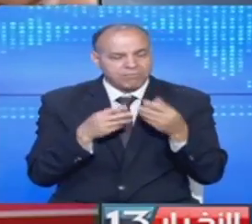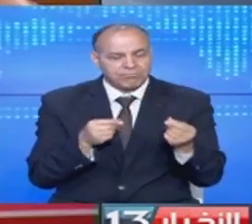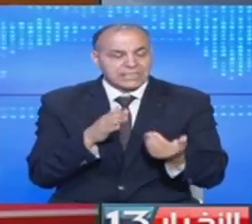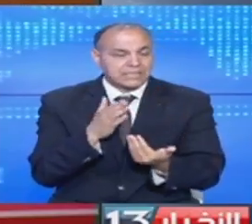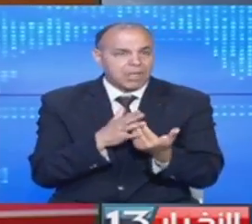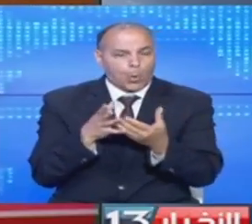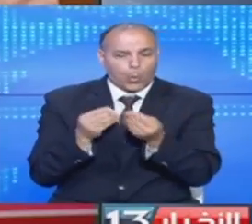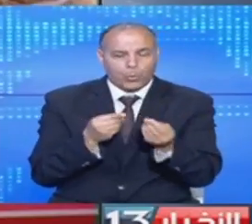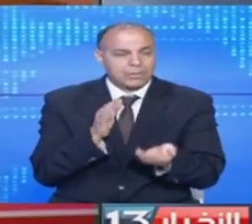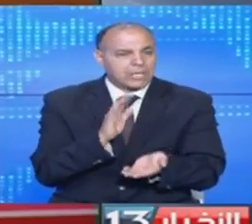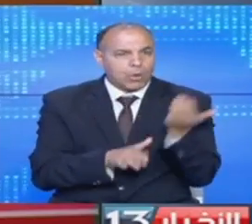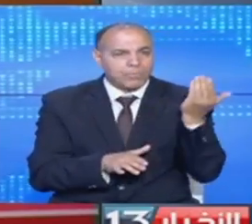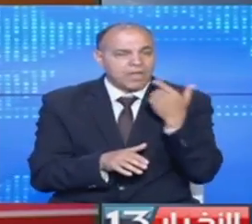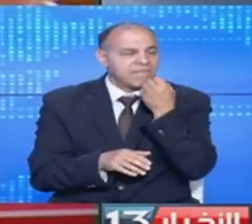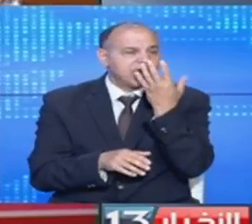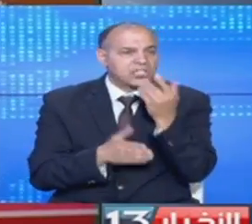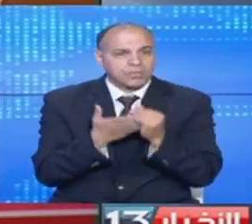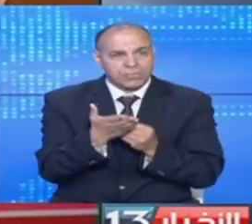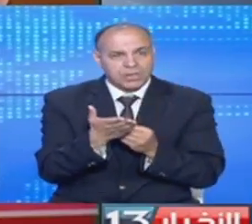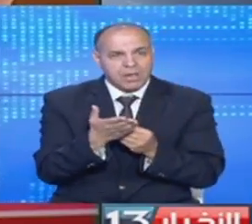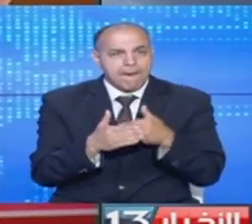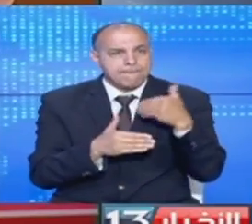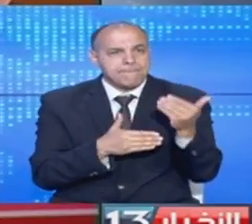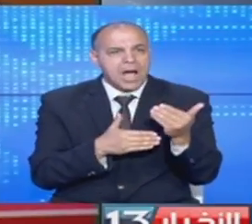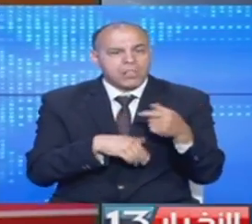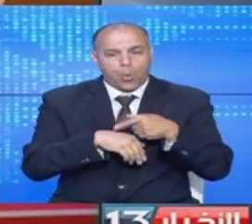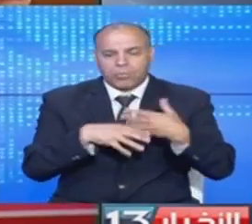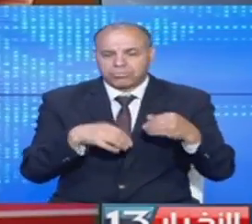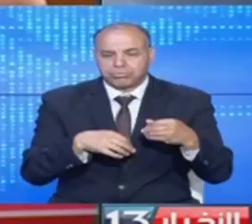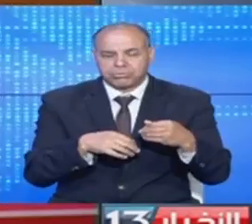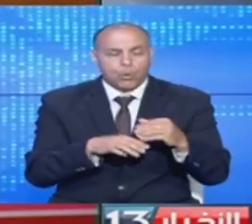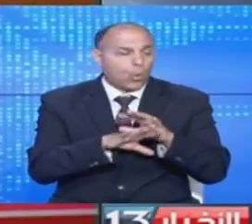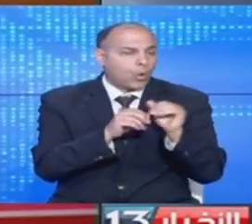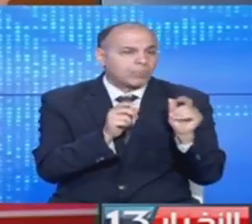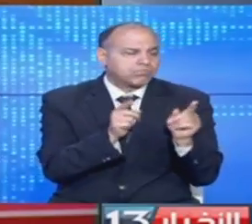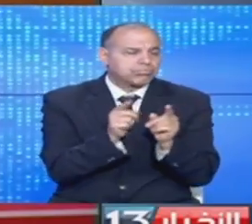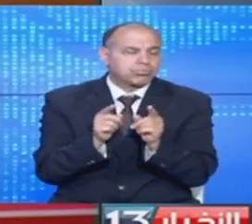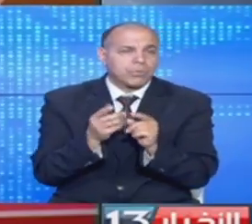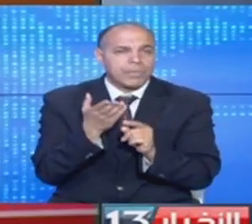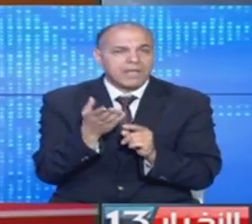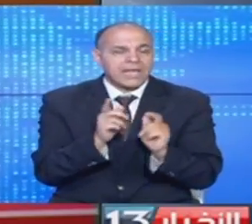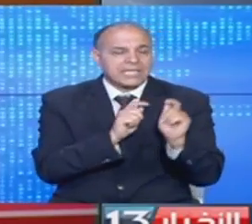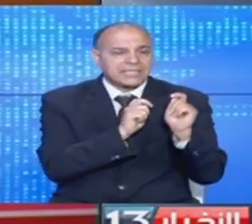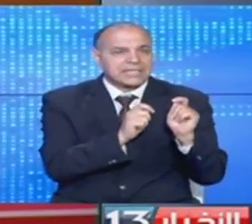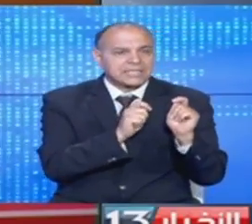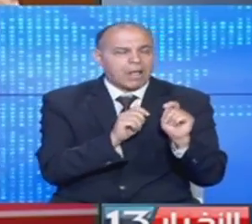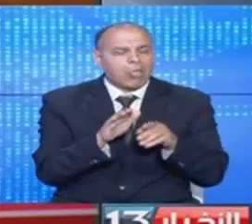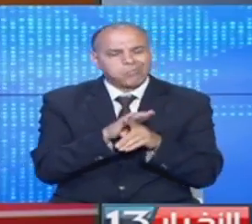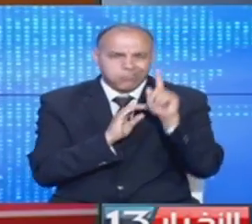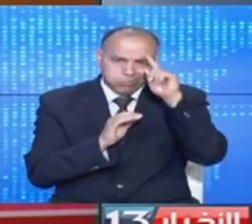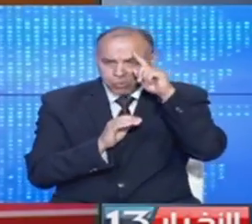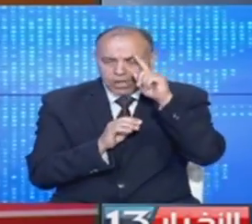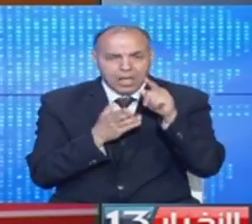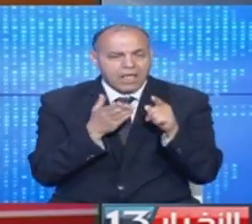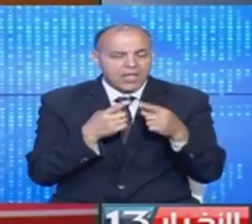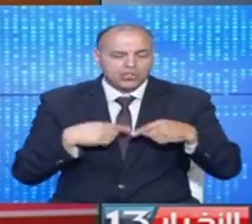الصباح نحيتوه تقعد العشيه وباش توليوا تخسروا الوقت ما بين الناس الكل، وهذه سياسه ممنهجه باش